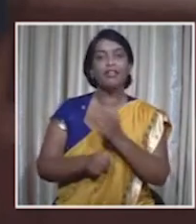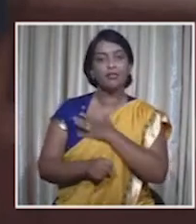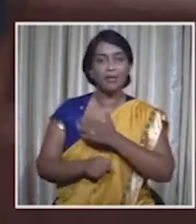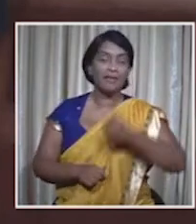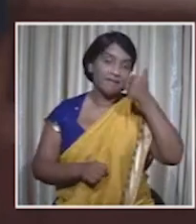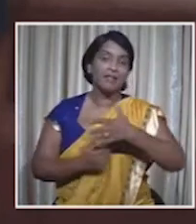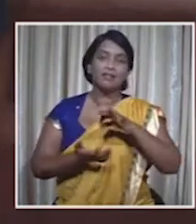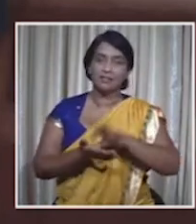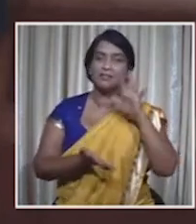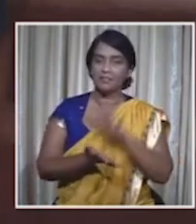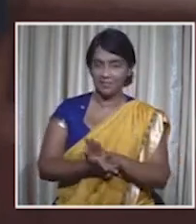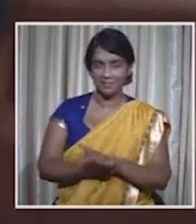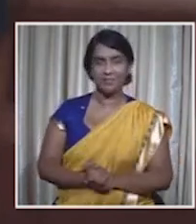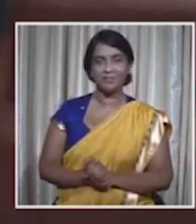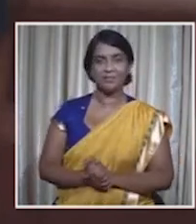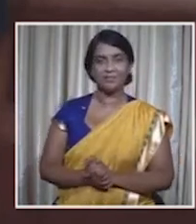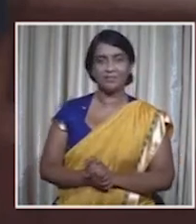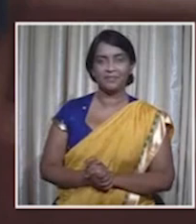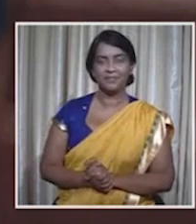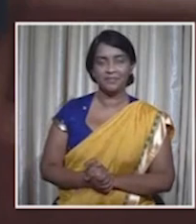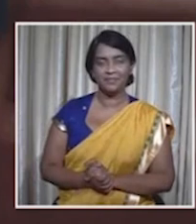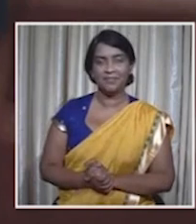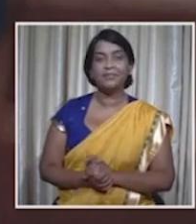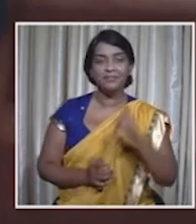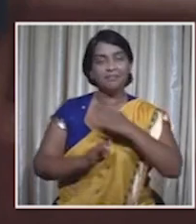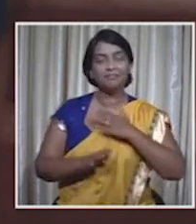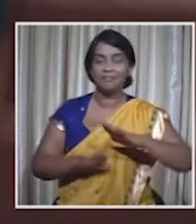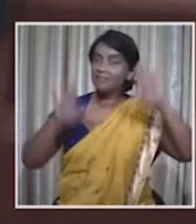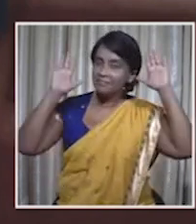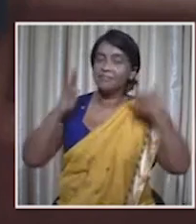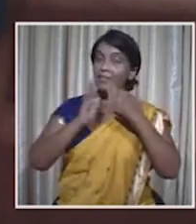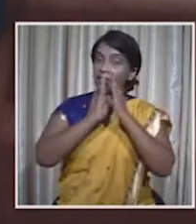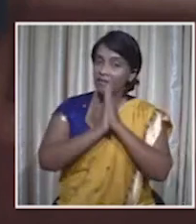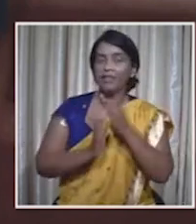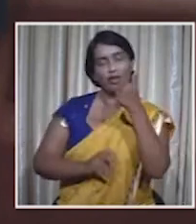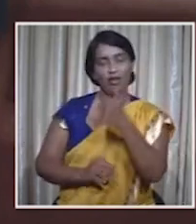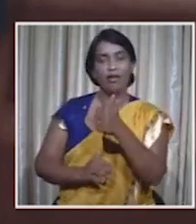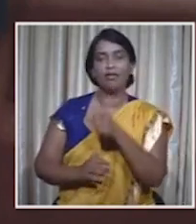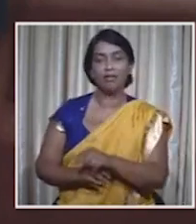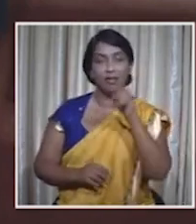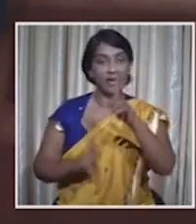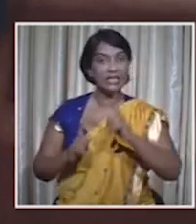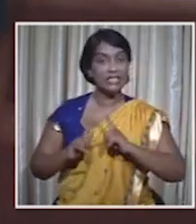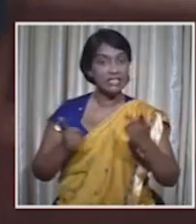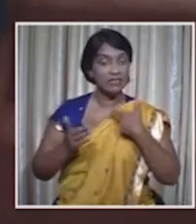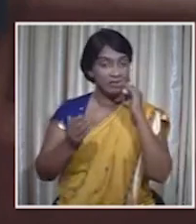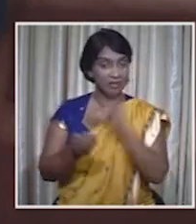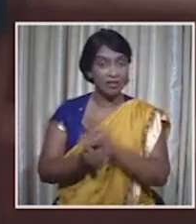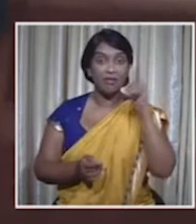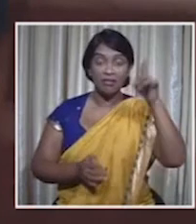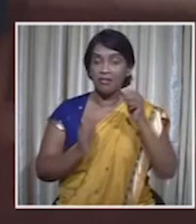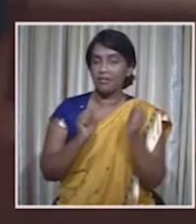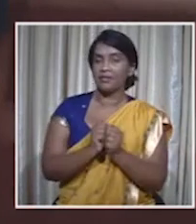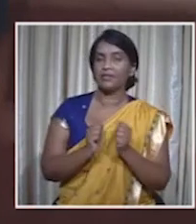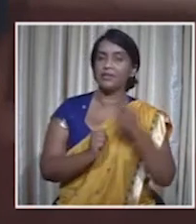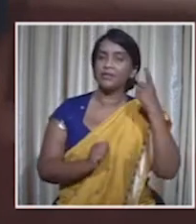ජනාධිපතිතුමා ඉතිහාසගත වෙයි කියලා. ඔව් ඔබතුමා අත් දෙකම උස්සලා වඳින එක හොඳයි. ඔබතුමාගේ ජීවිතේ බේරලා තියෙන්නේ එතුමා ගත්ත ක්‍රියාමාර්ග